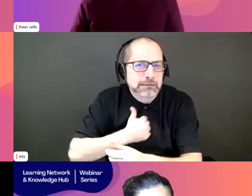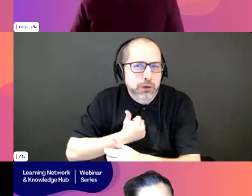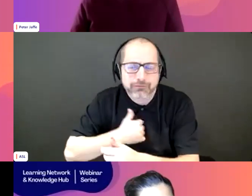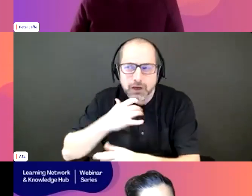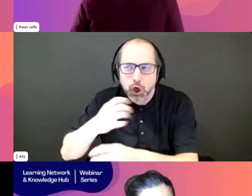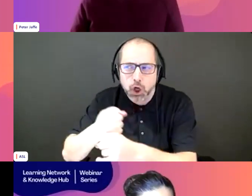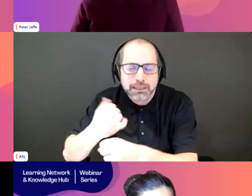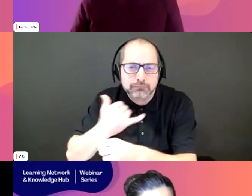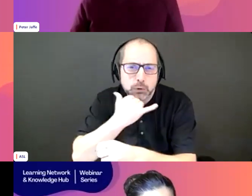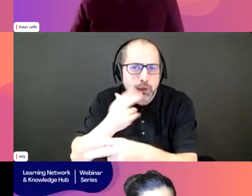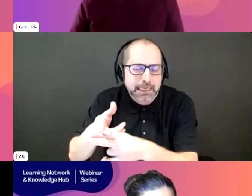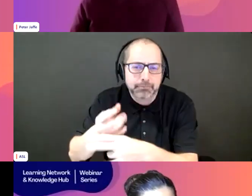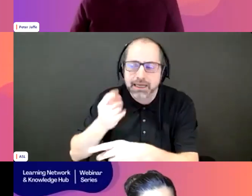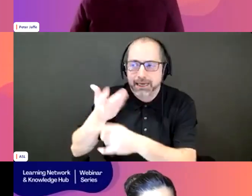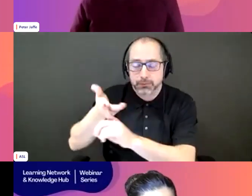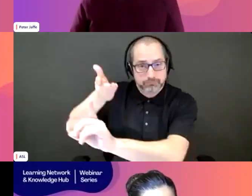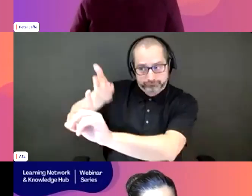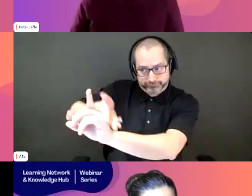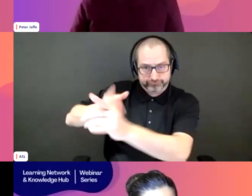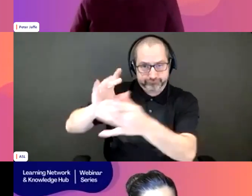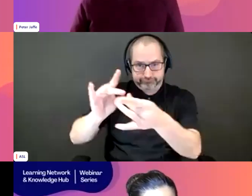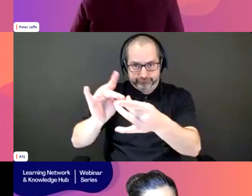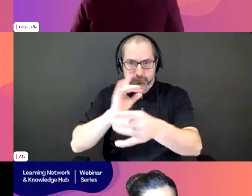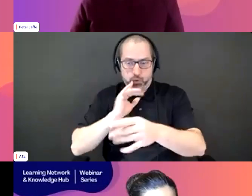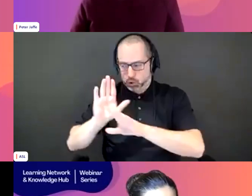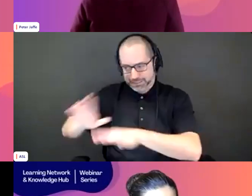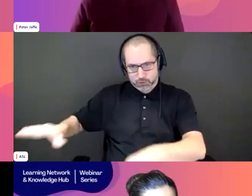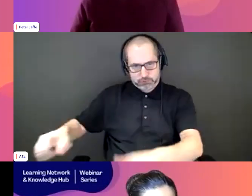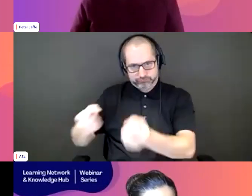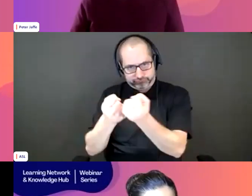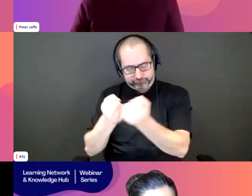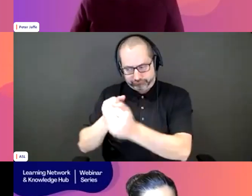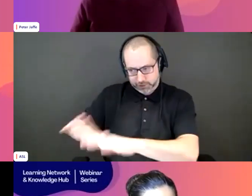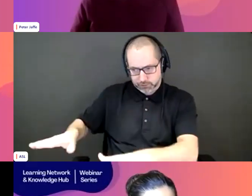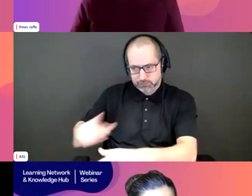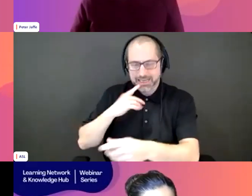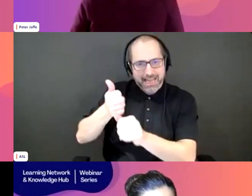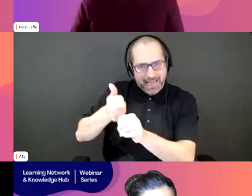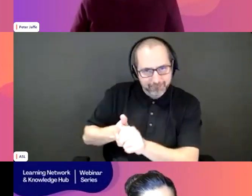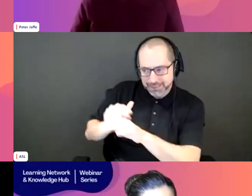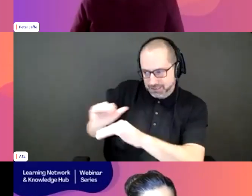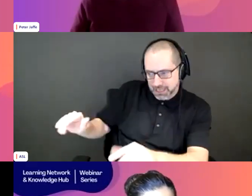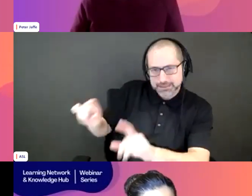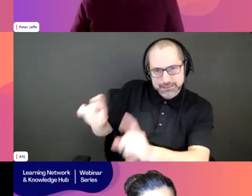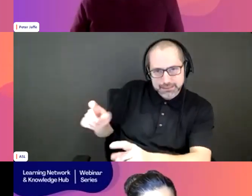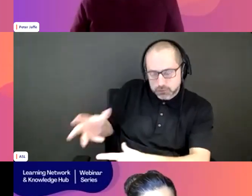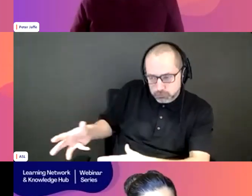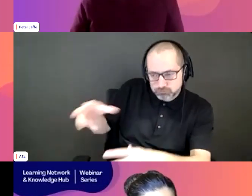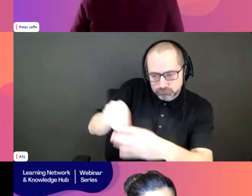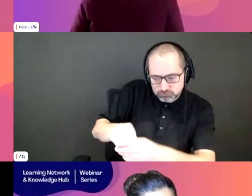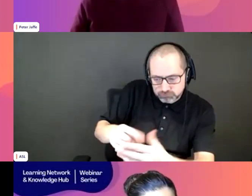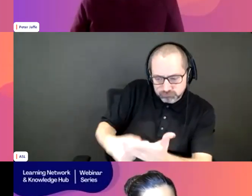sais pas ce que j'ai mal compris son nom mais elle parlait au nom des enfants en disant que chaque enfant